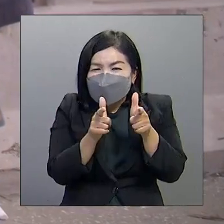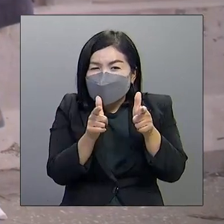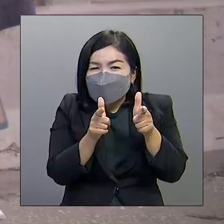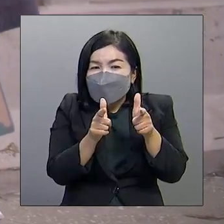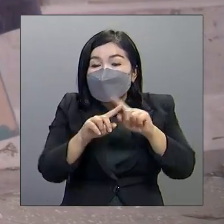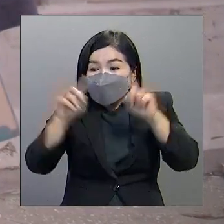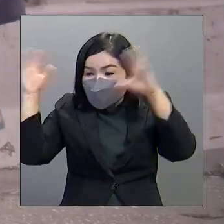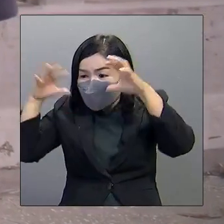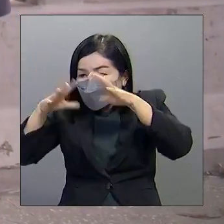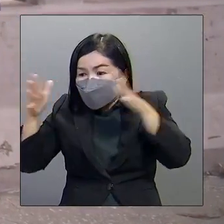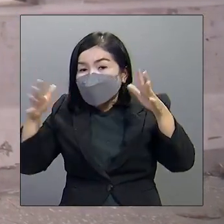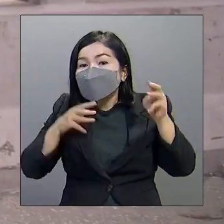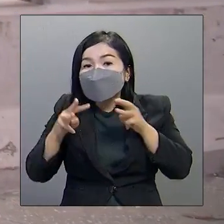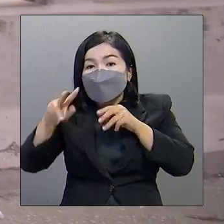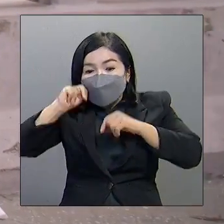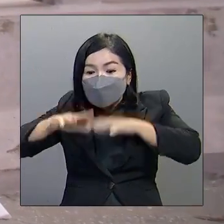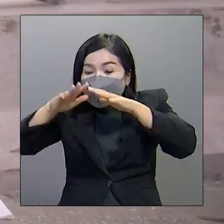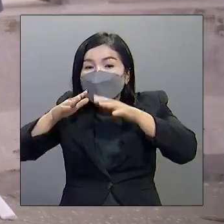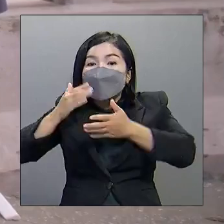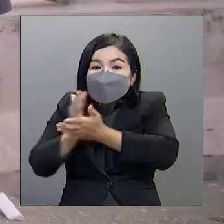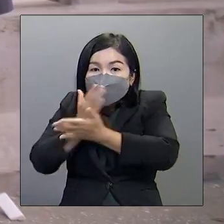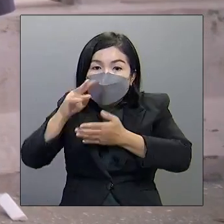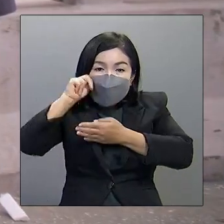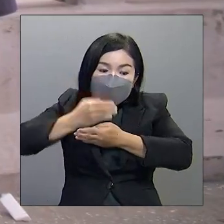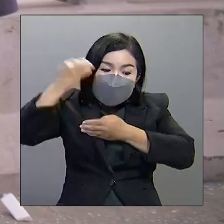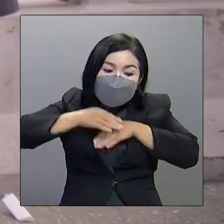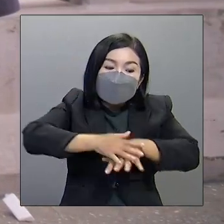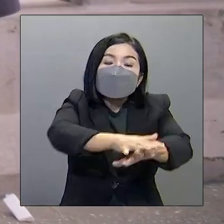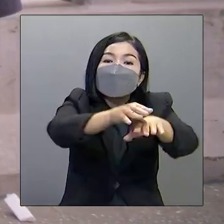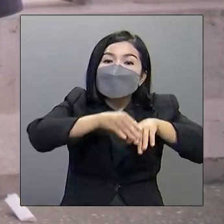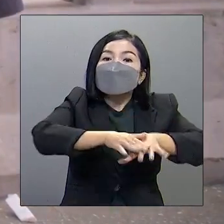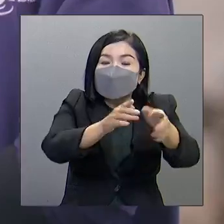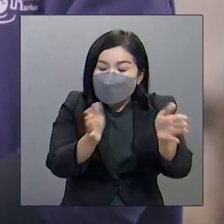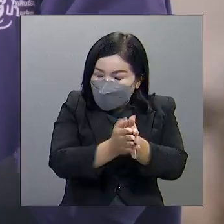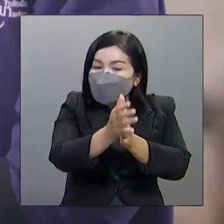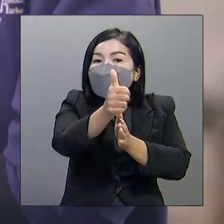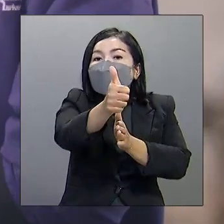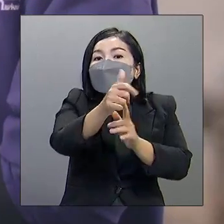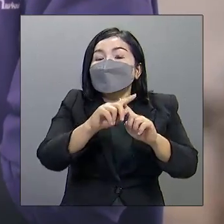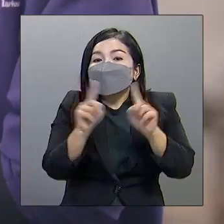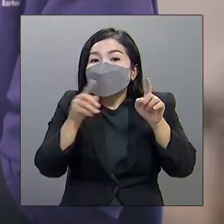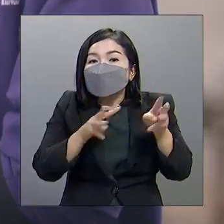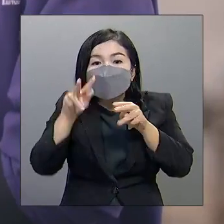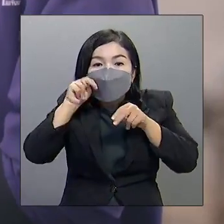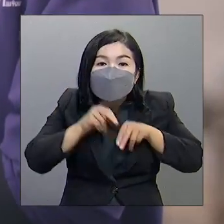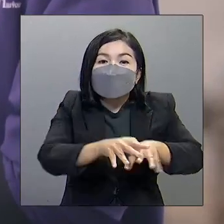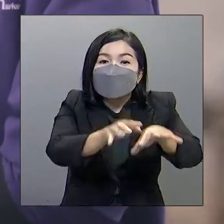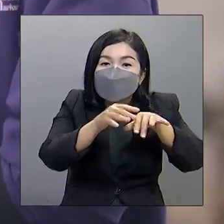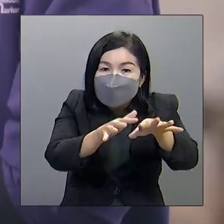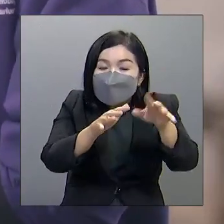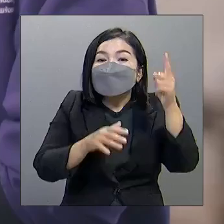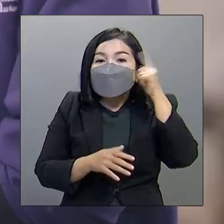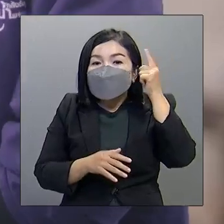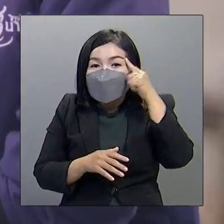งหน้าวิกฤตเนี่ยเราก็ใช้คลองต่างๆเหล่านี้สามารถระบายน้ำไปได้ด้วย ครับ แต่การระบายน้ำเนี่ยเราก็ต้องเข้าใจว่